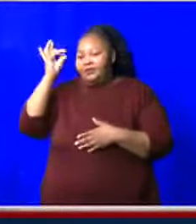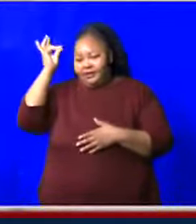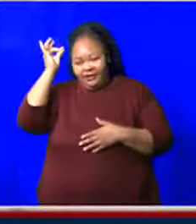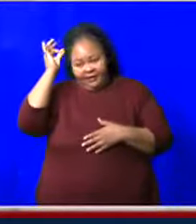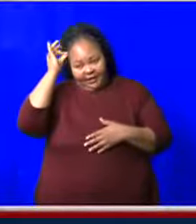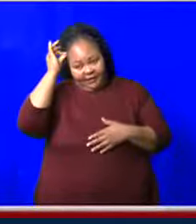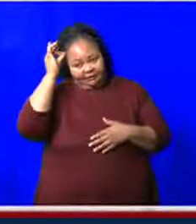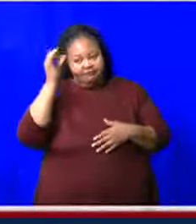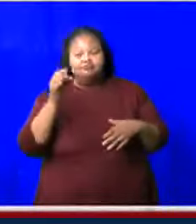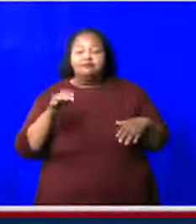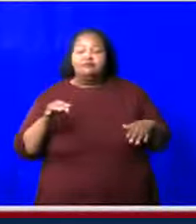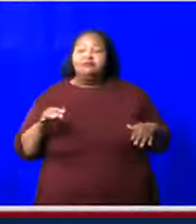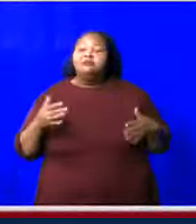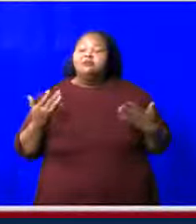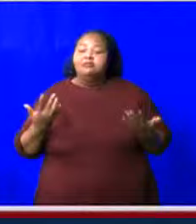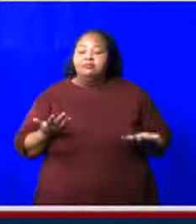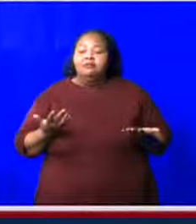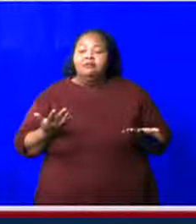msebenzi.